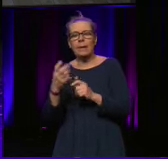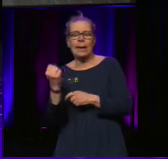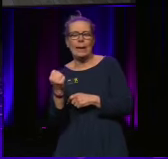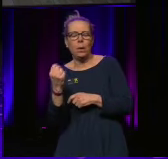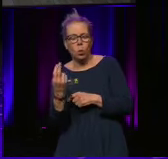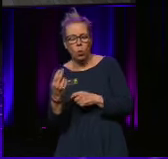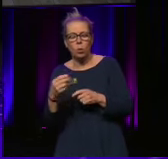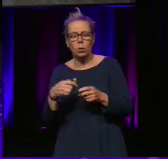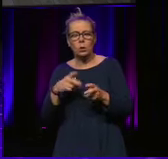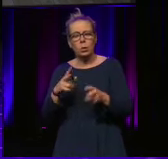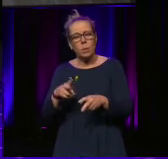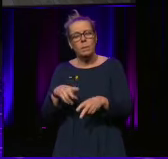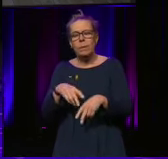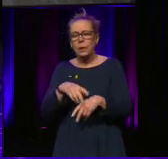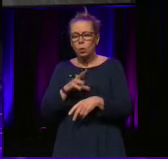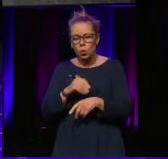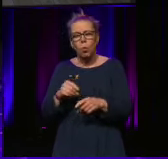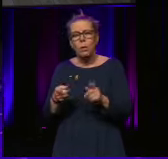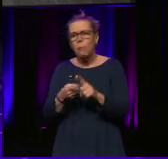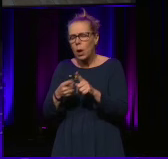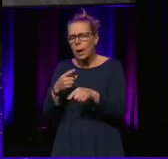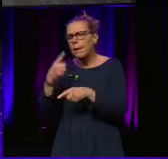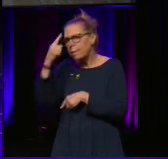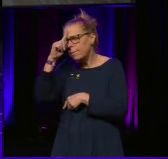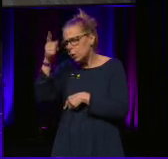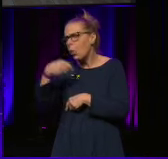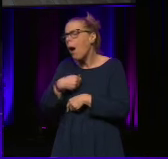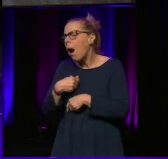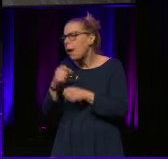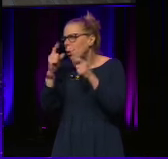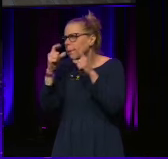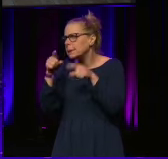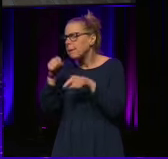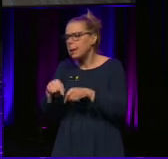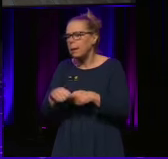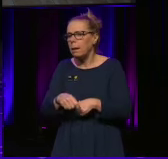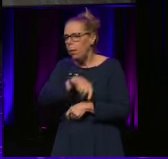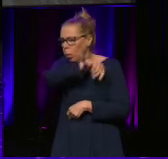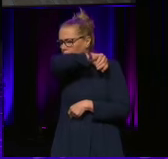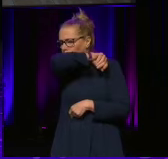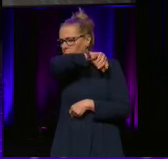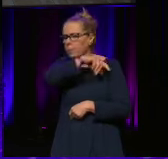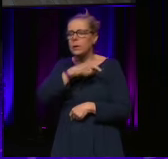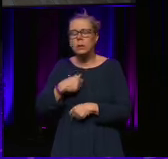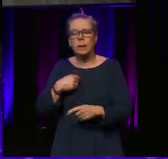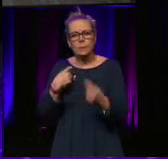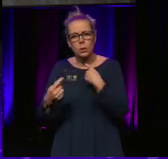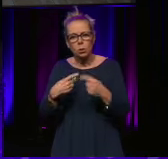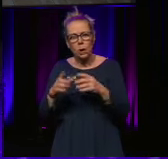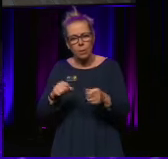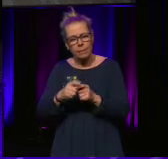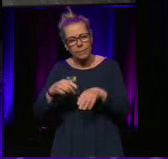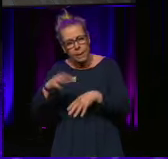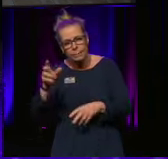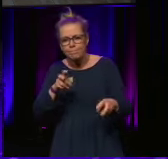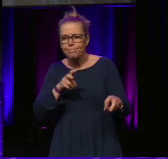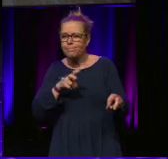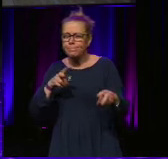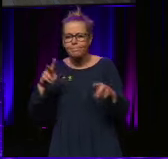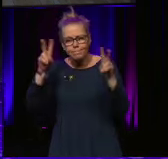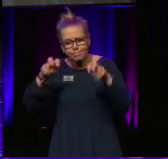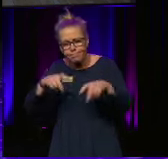då man började ifrågasätta detta lite grann. Och sen kan man väl säga att diskussionen har blivit ännu livligare och mycket har accentuerats till